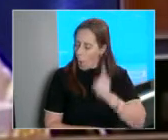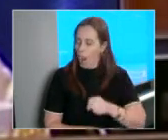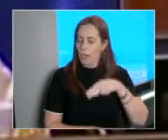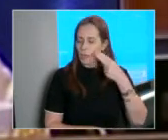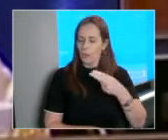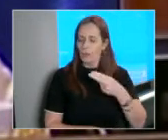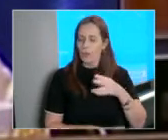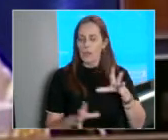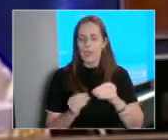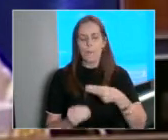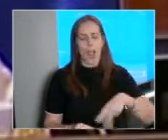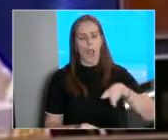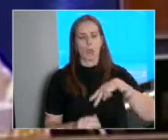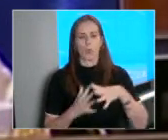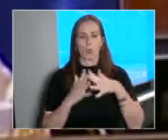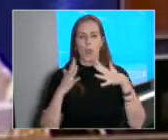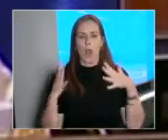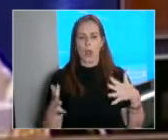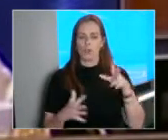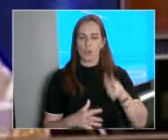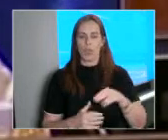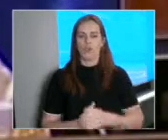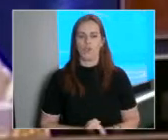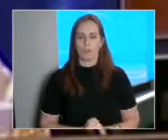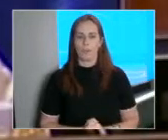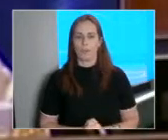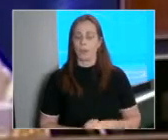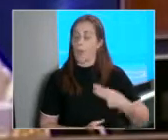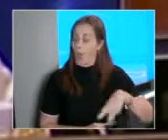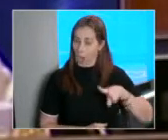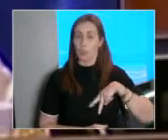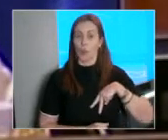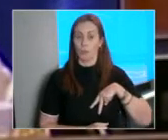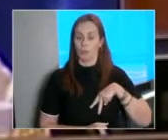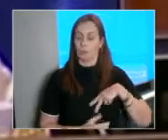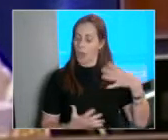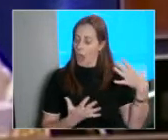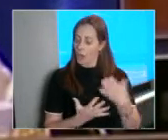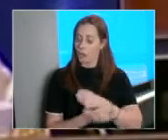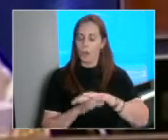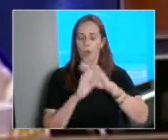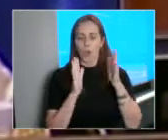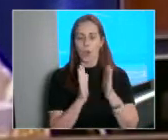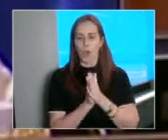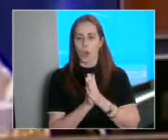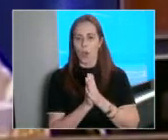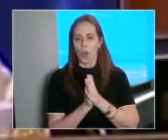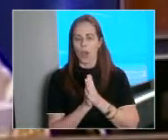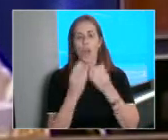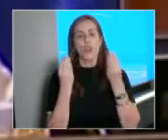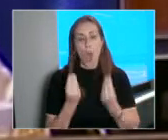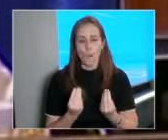להיות חדור האחריות הגדולה הרובצת עליו. האחריות להגשמת כל הטוב